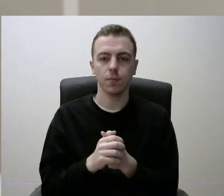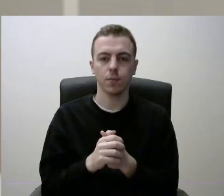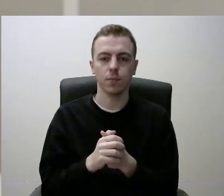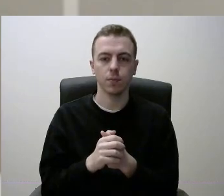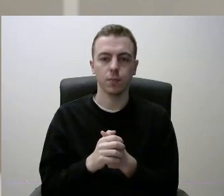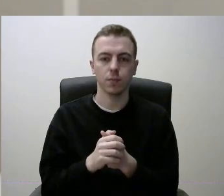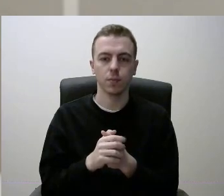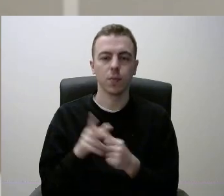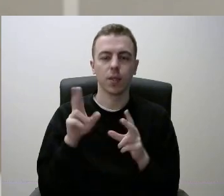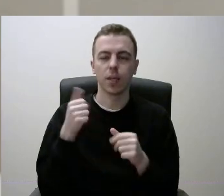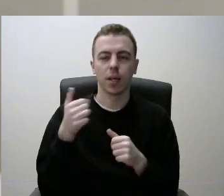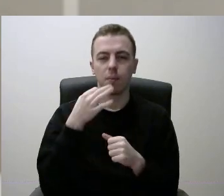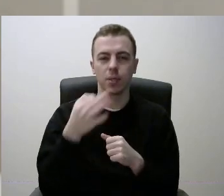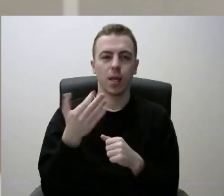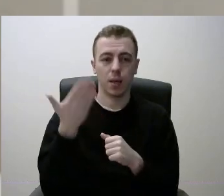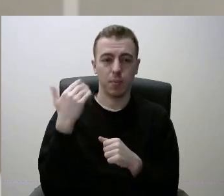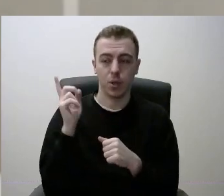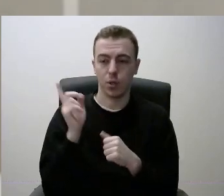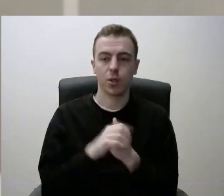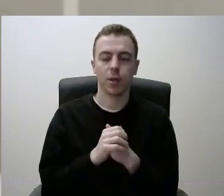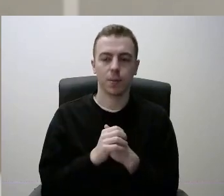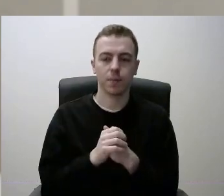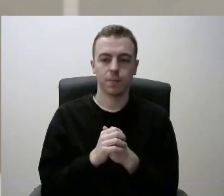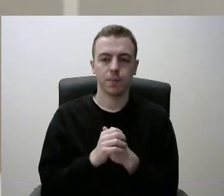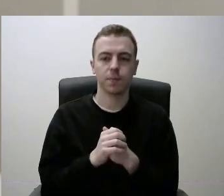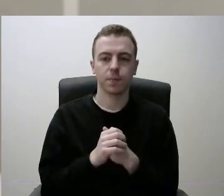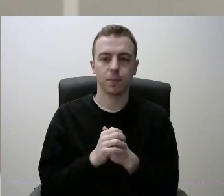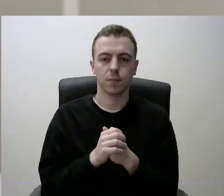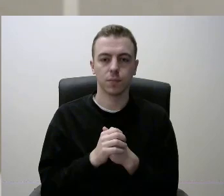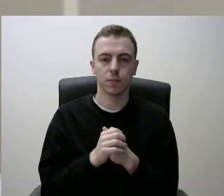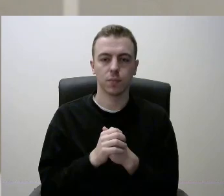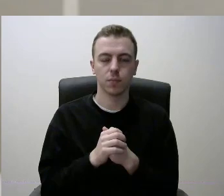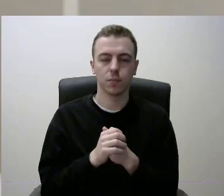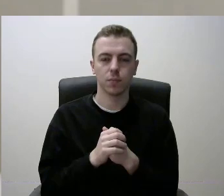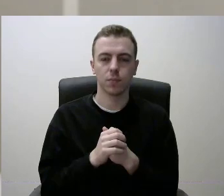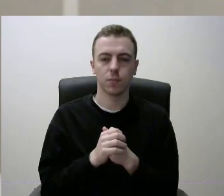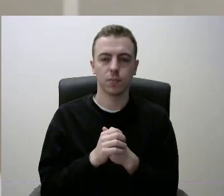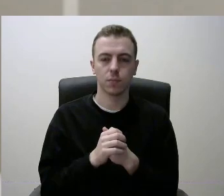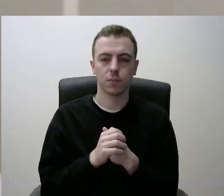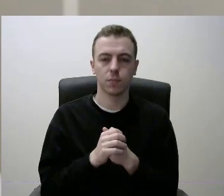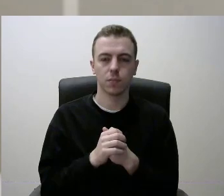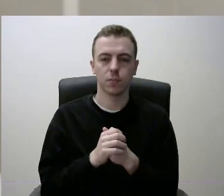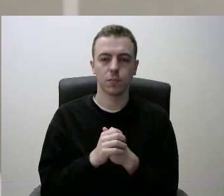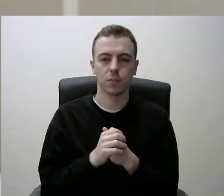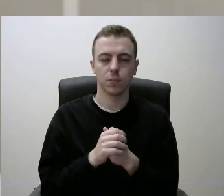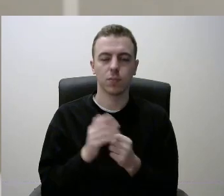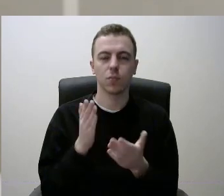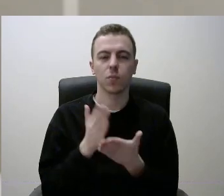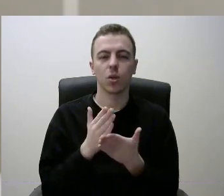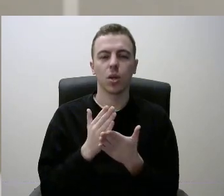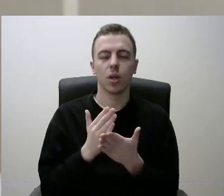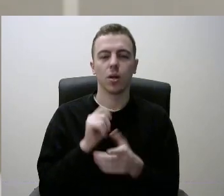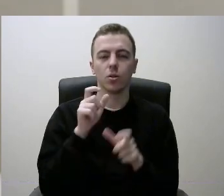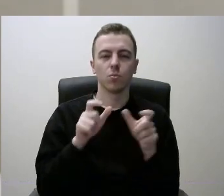akcentas buvo kolegos prieš tai paminėtas, tai kad įstatyminė bazė iš esmės pakerta arba nukerta gyventojų arba